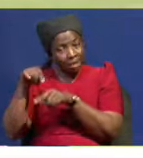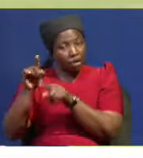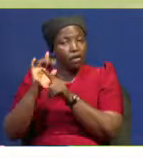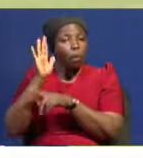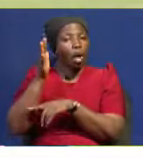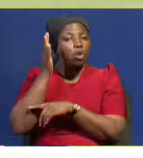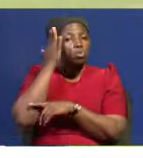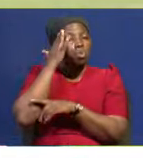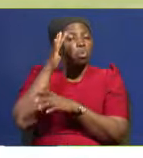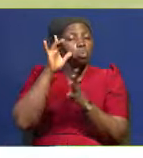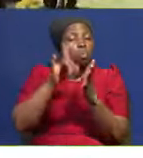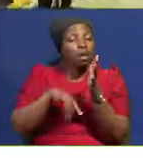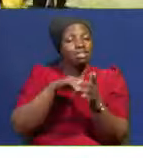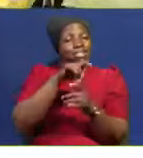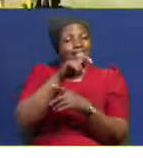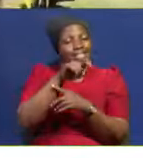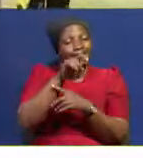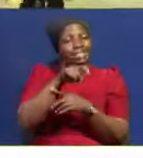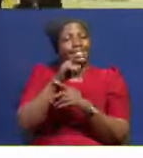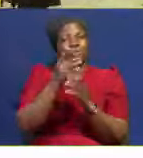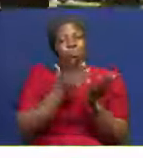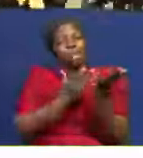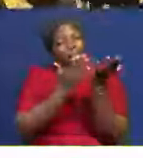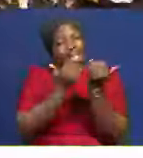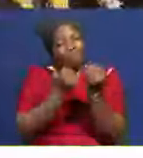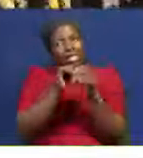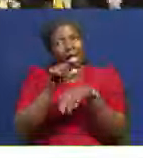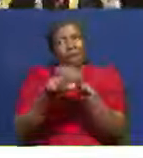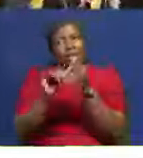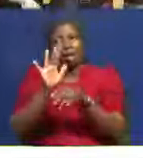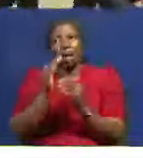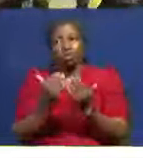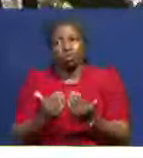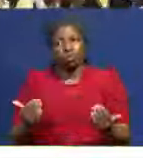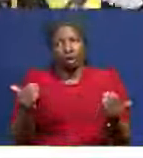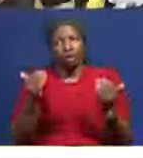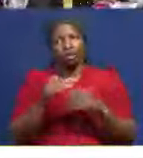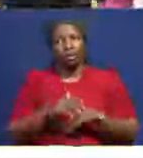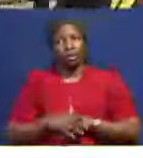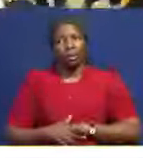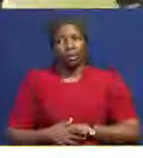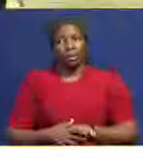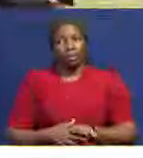of their children.